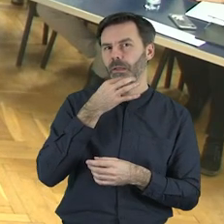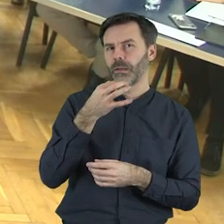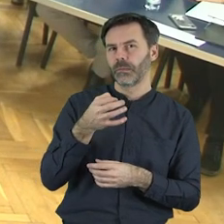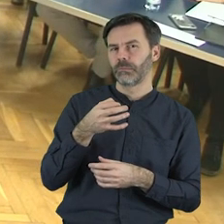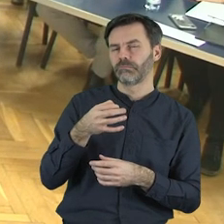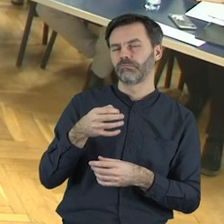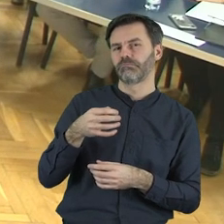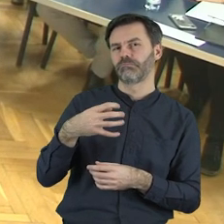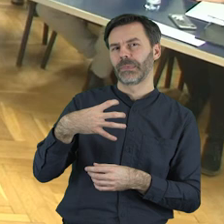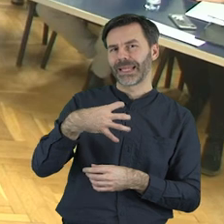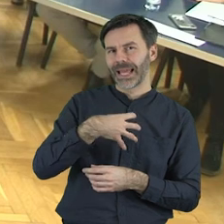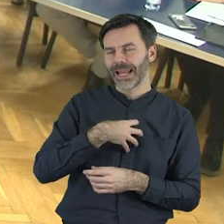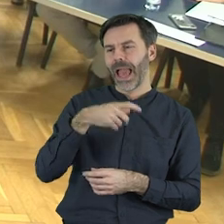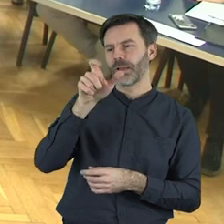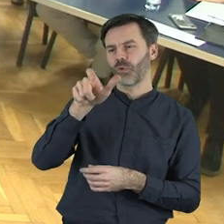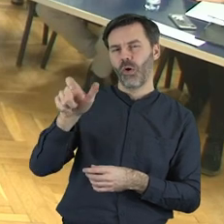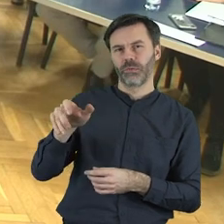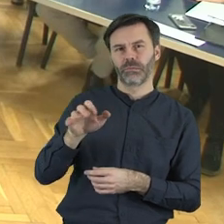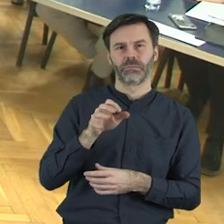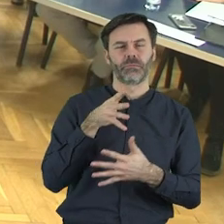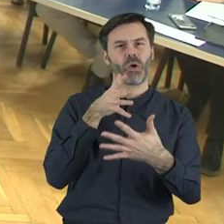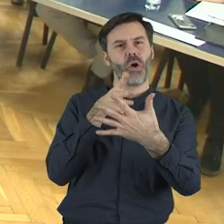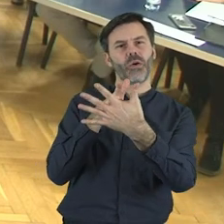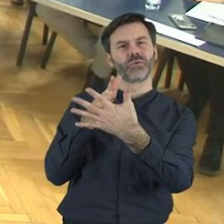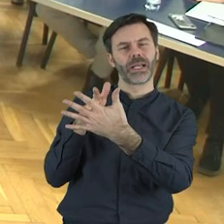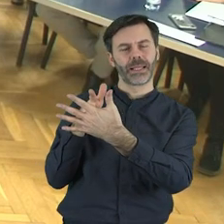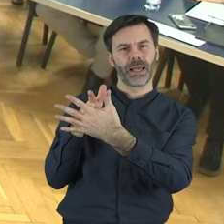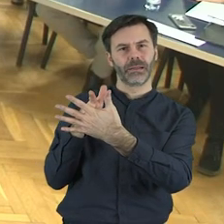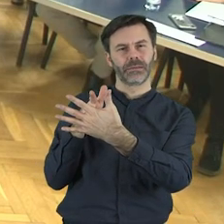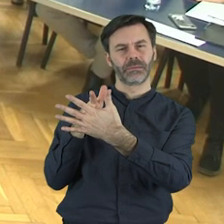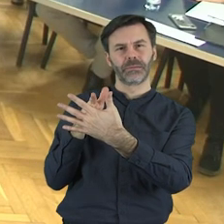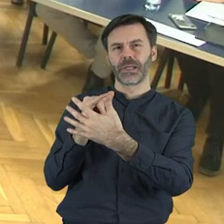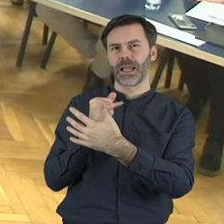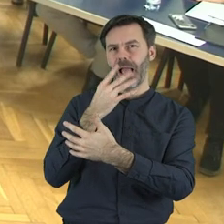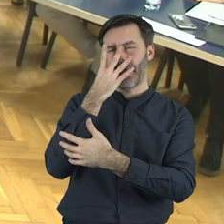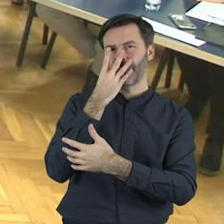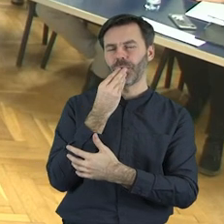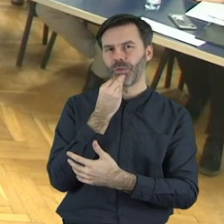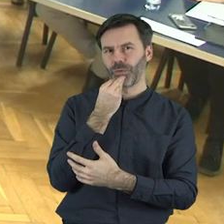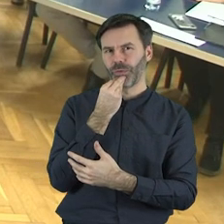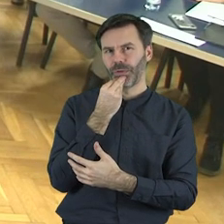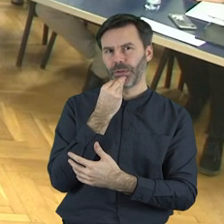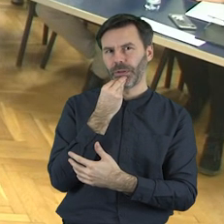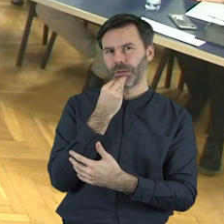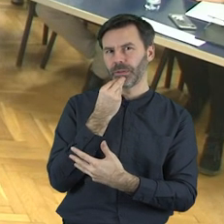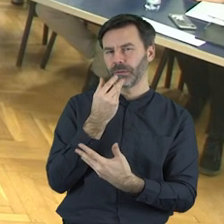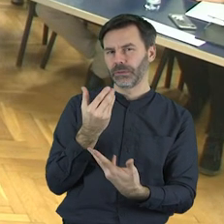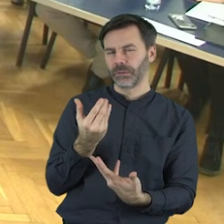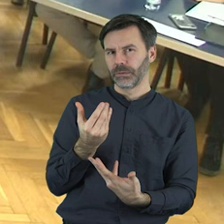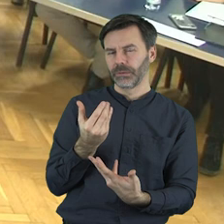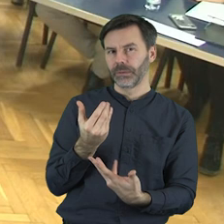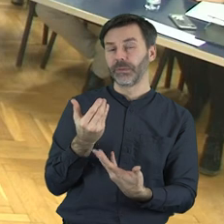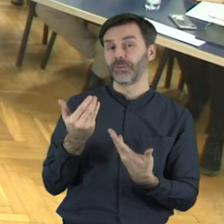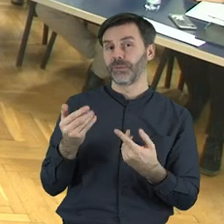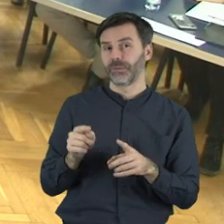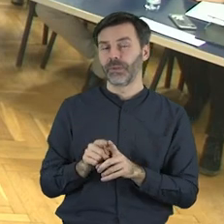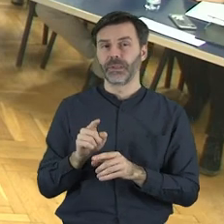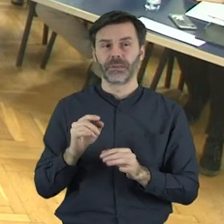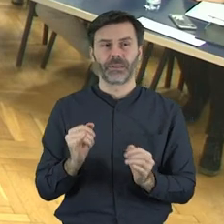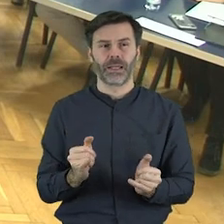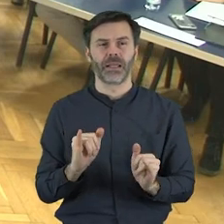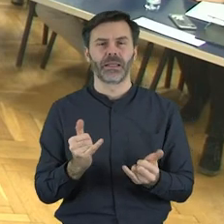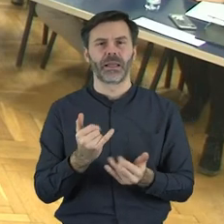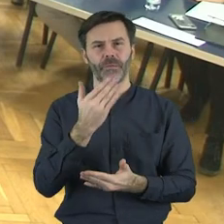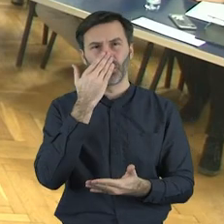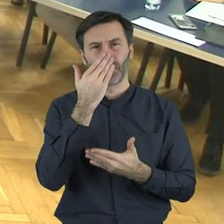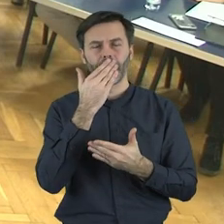województwa co do trwającego obecnie przetargu, jak rozumiem,